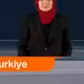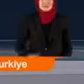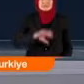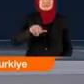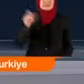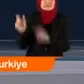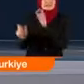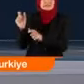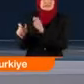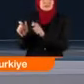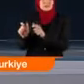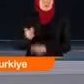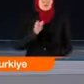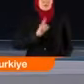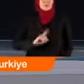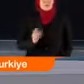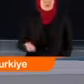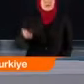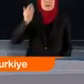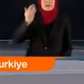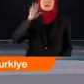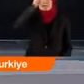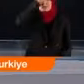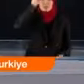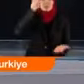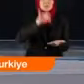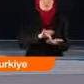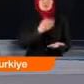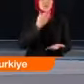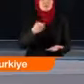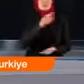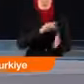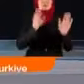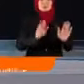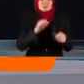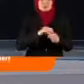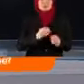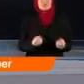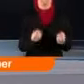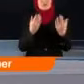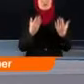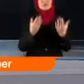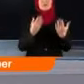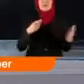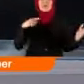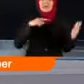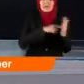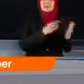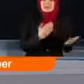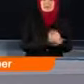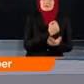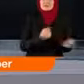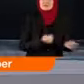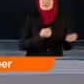Hırsızlar şık O kadar cesur ki İstanbul'un göbeğinde olmaları bilen onları durdurmaya yetmiyor hedeflerine ulaşmaya çalışırken